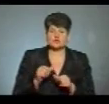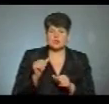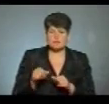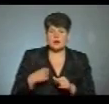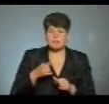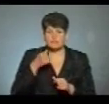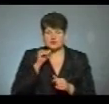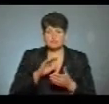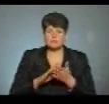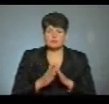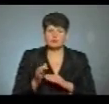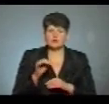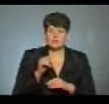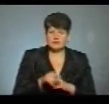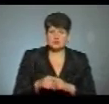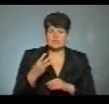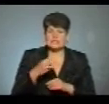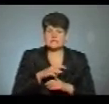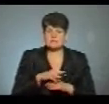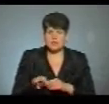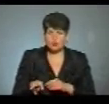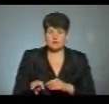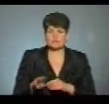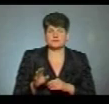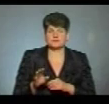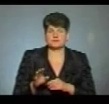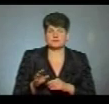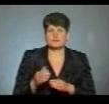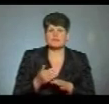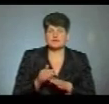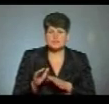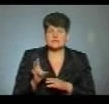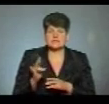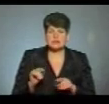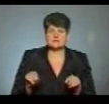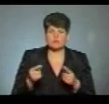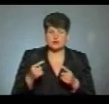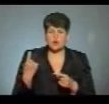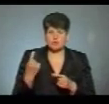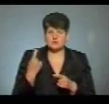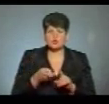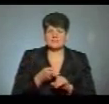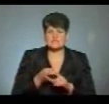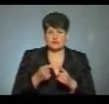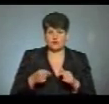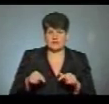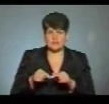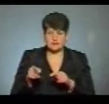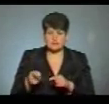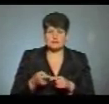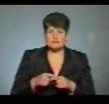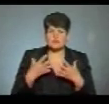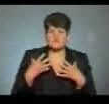досягнули компромісу про те, що хоч 30 мільйонів прийде на виділиться на створення обласного інфекційного відділення. Це вже